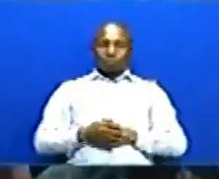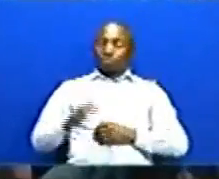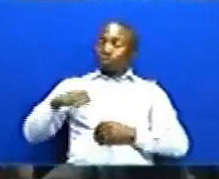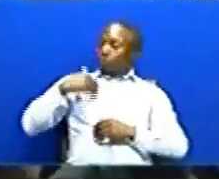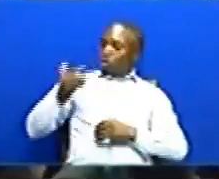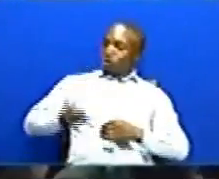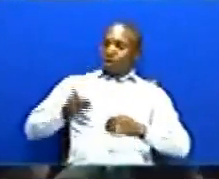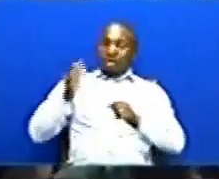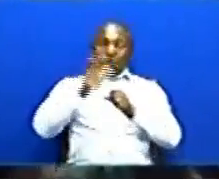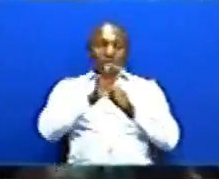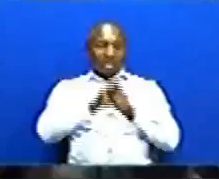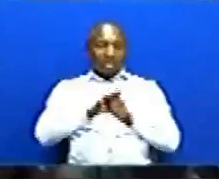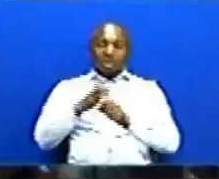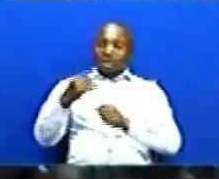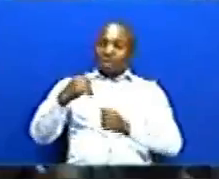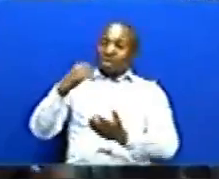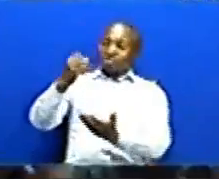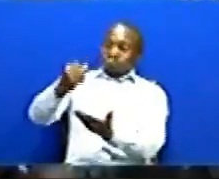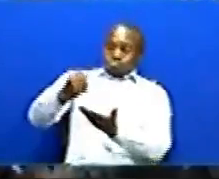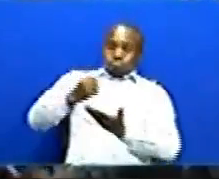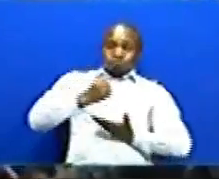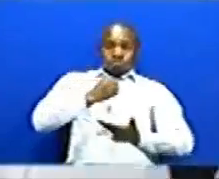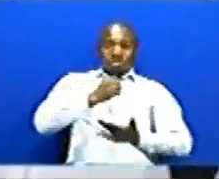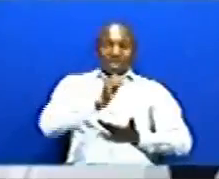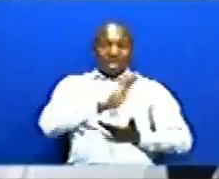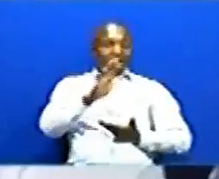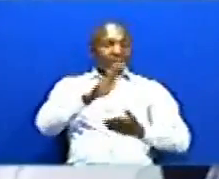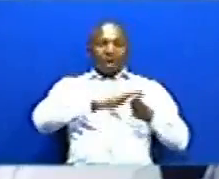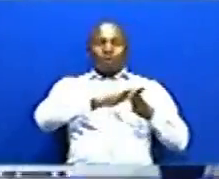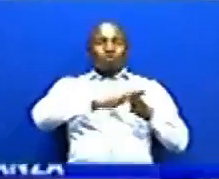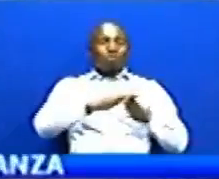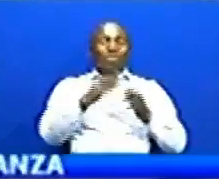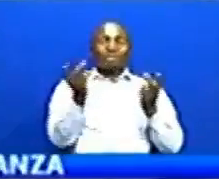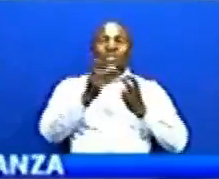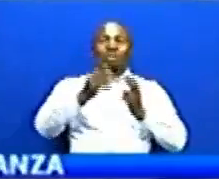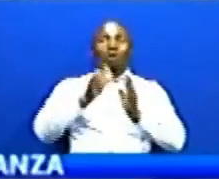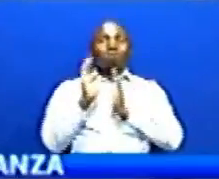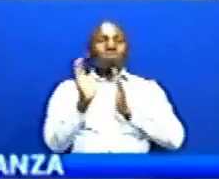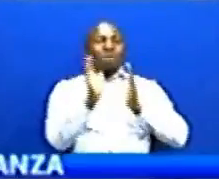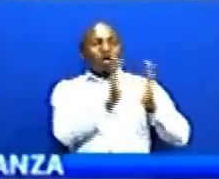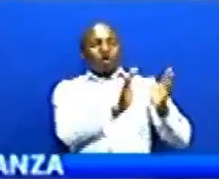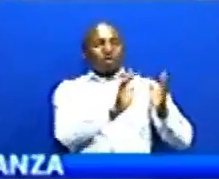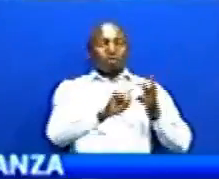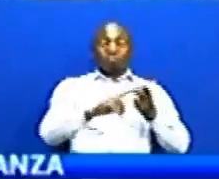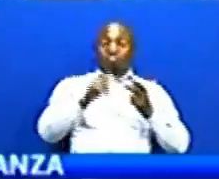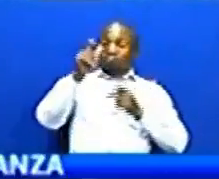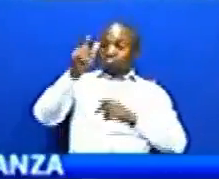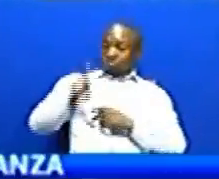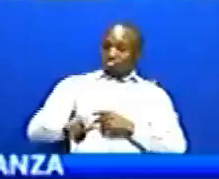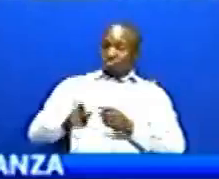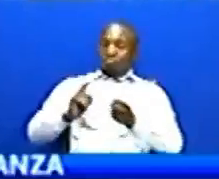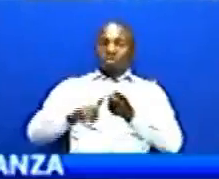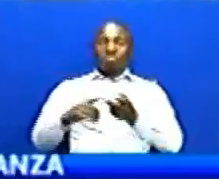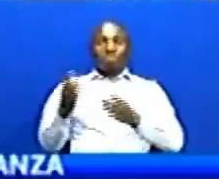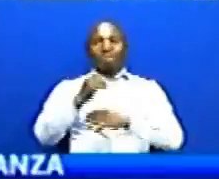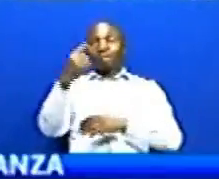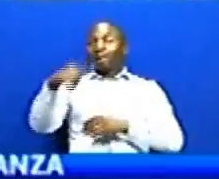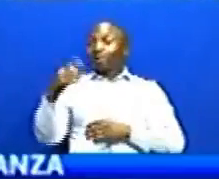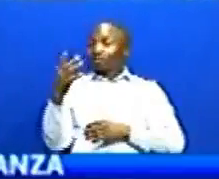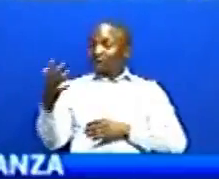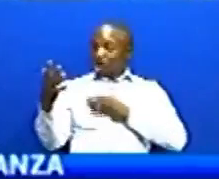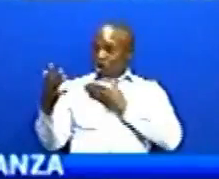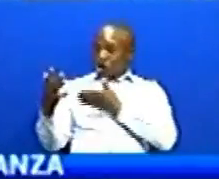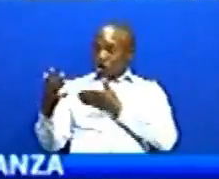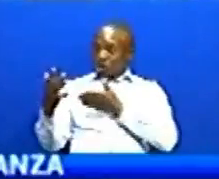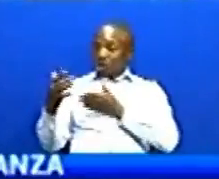wengi wanapochukua mikopo hawaitumii kama walivyoombea. Unakuta mtu amepata labda $500, badala